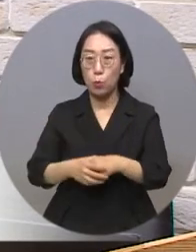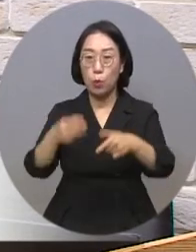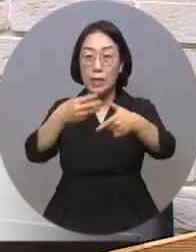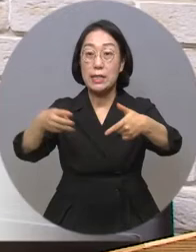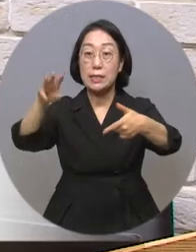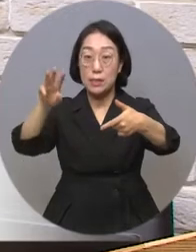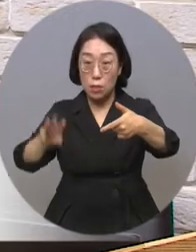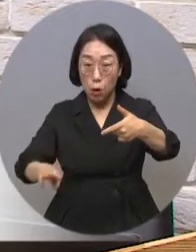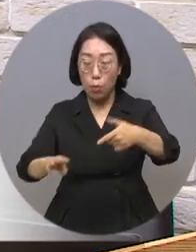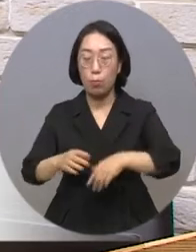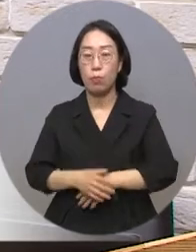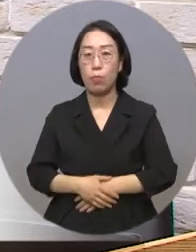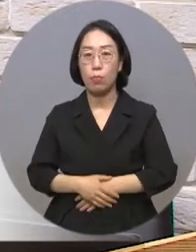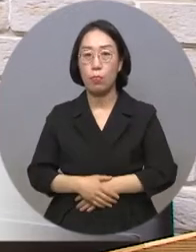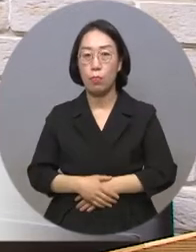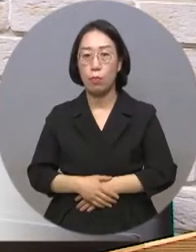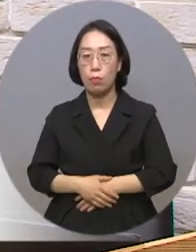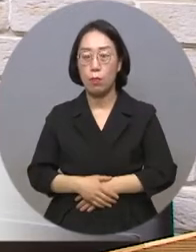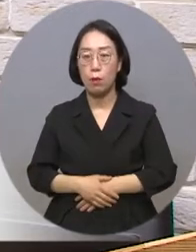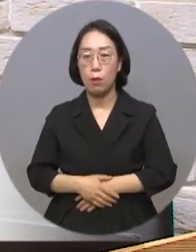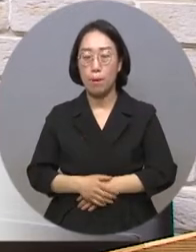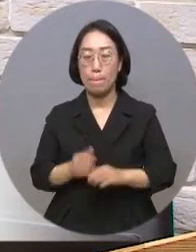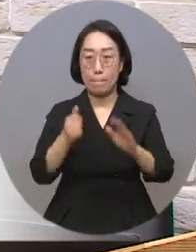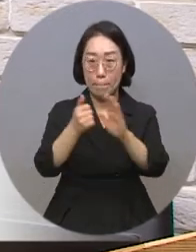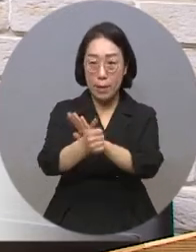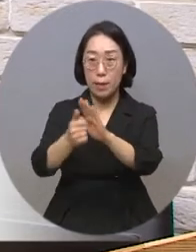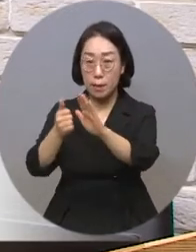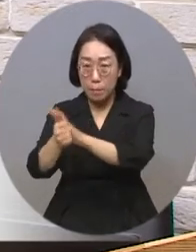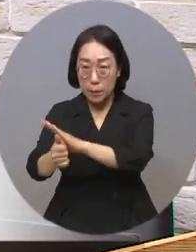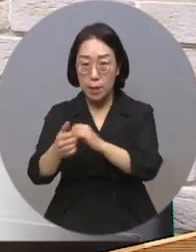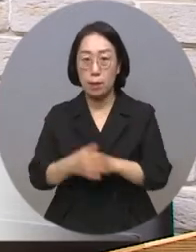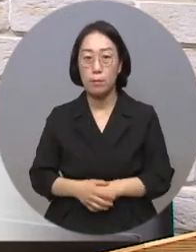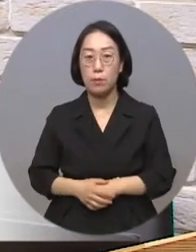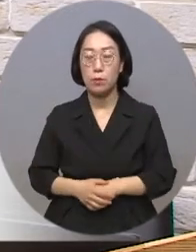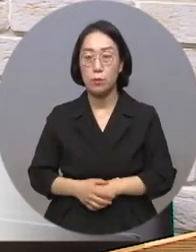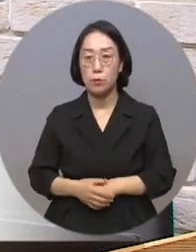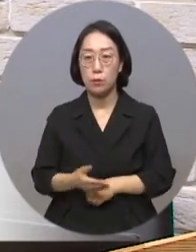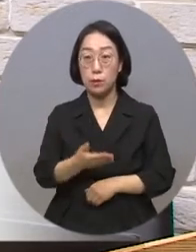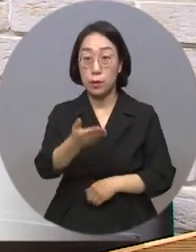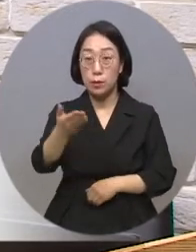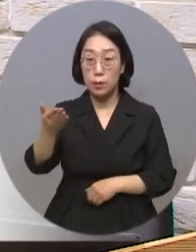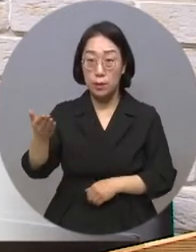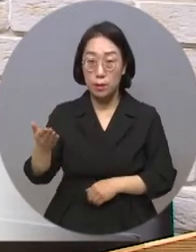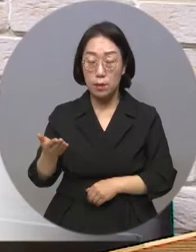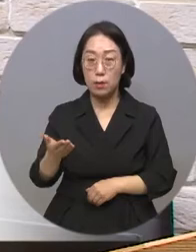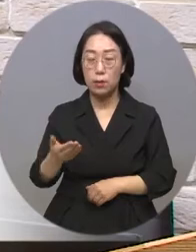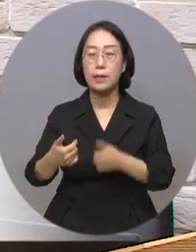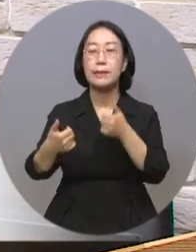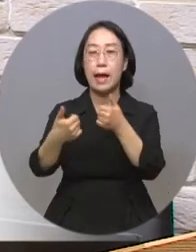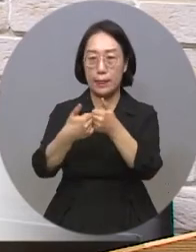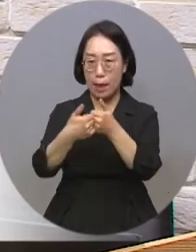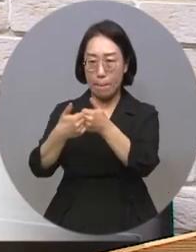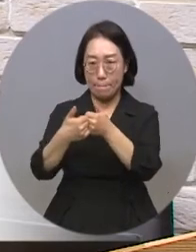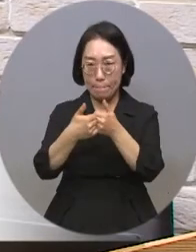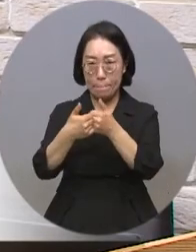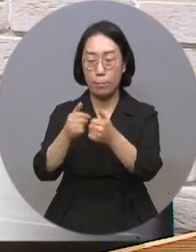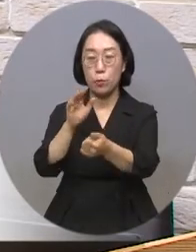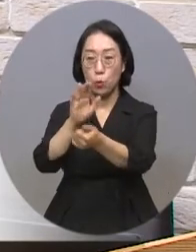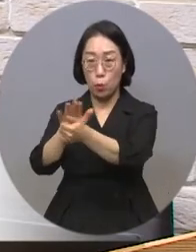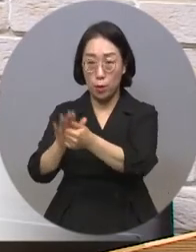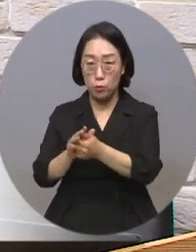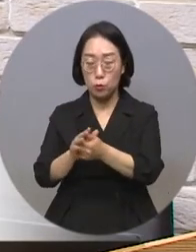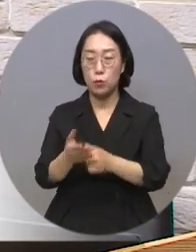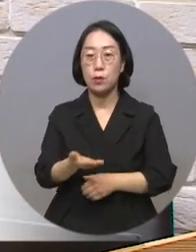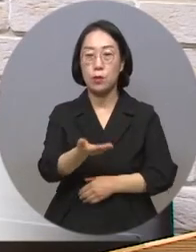인천 뭐 아주 방문곡곡에 그들 찾아다니면서 상담도 해주고 또 그